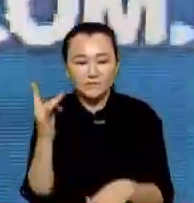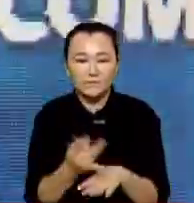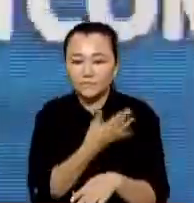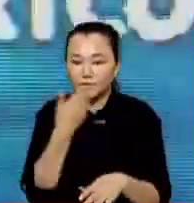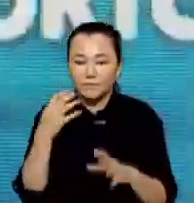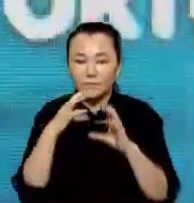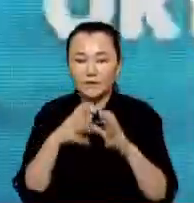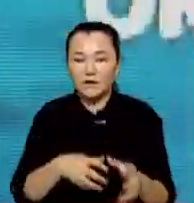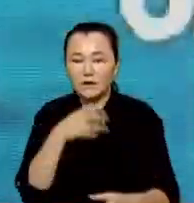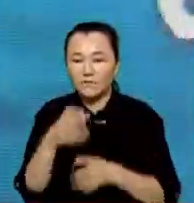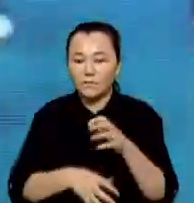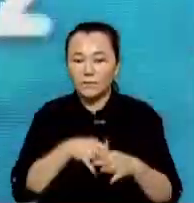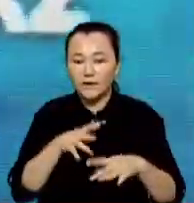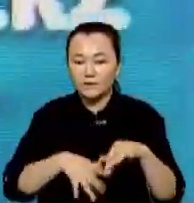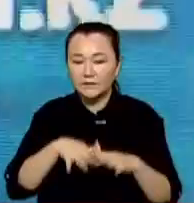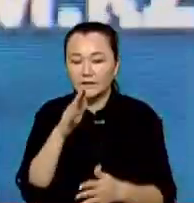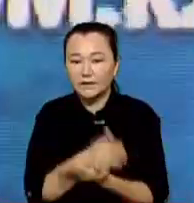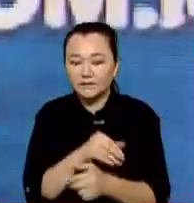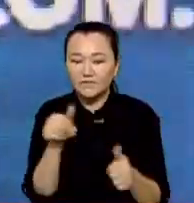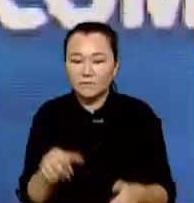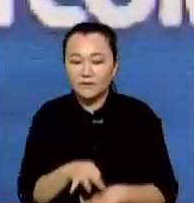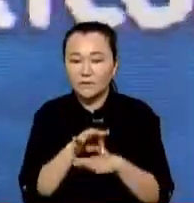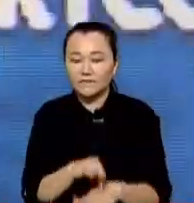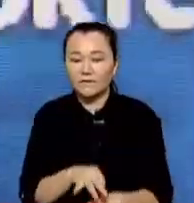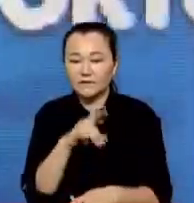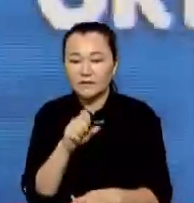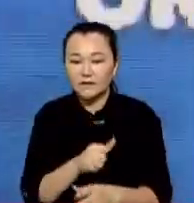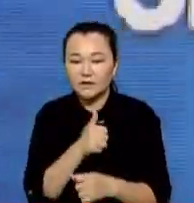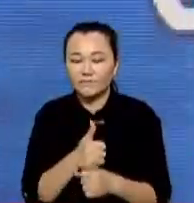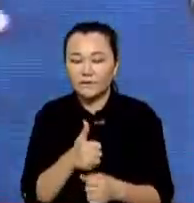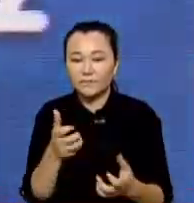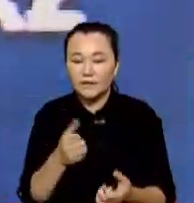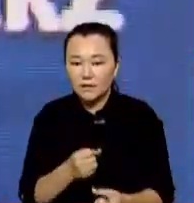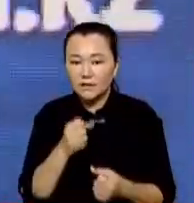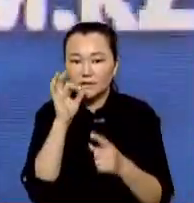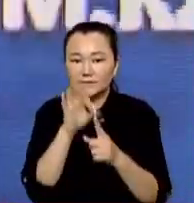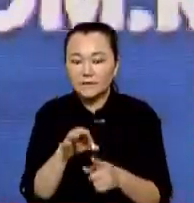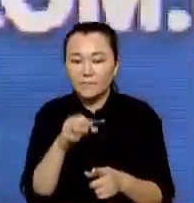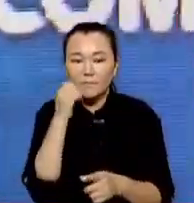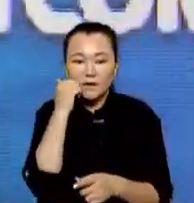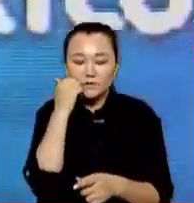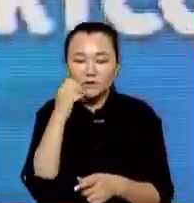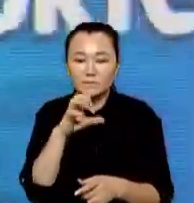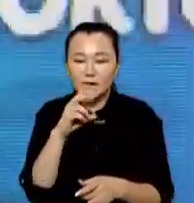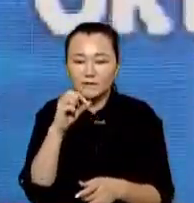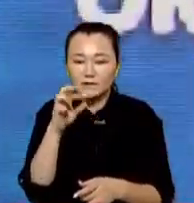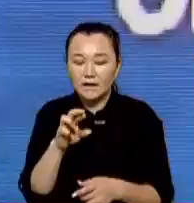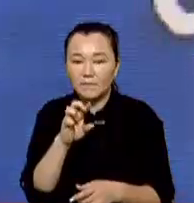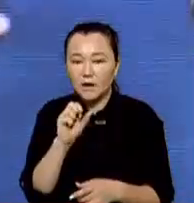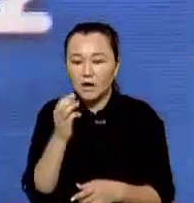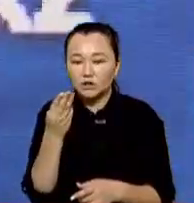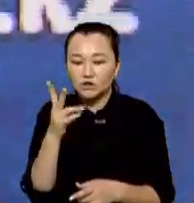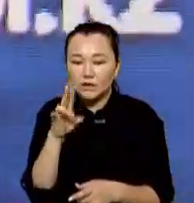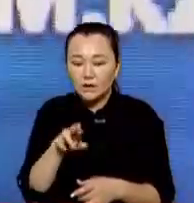мировом практике оно имеет формат проведения. За основу брани у нас есть Московская Спасская башня из